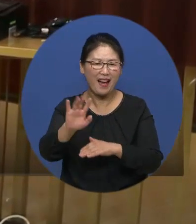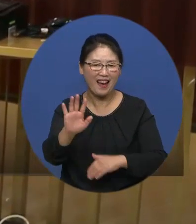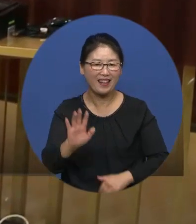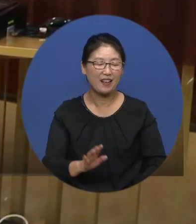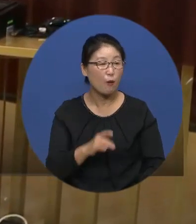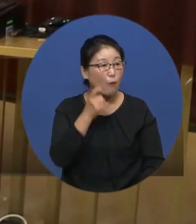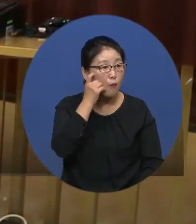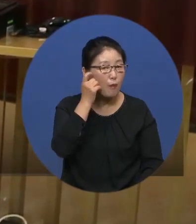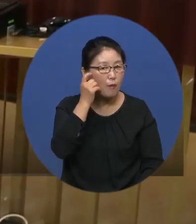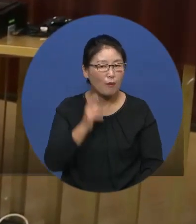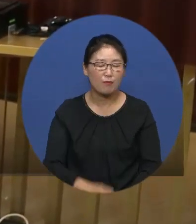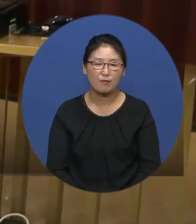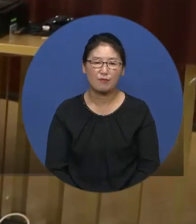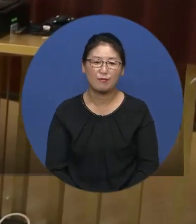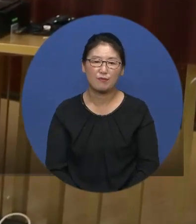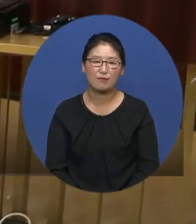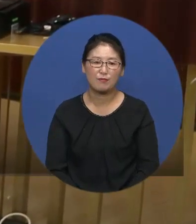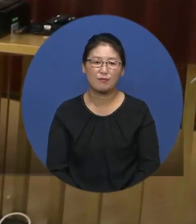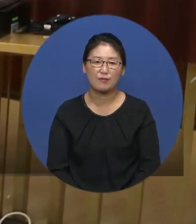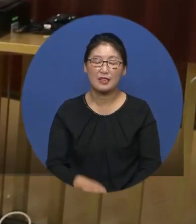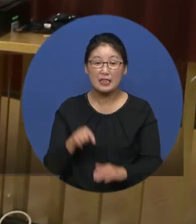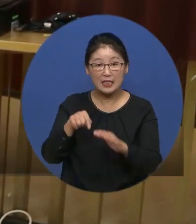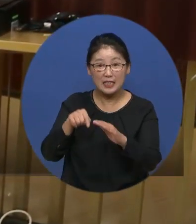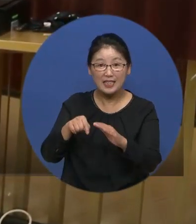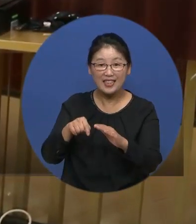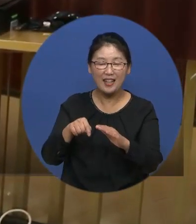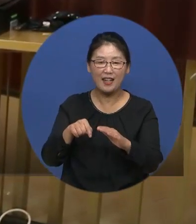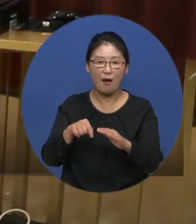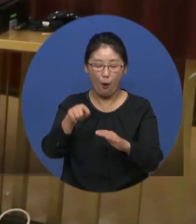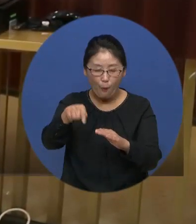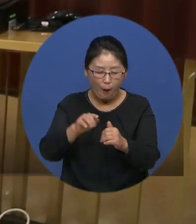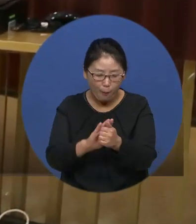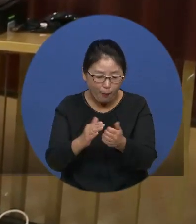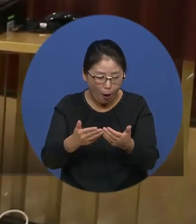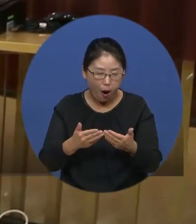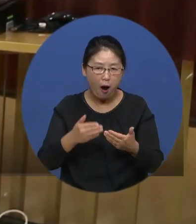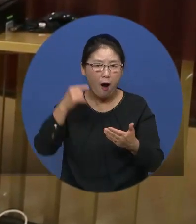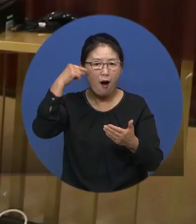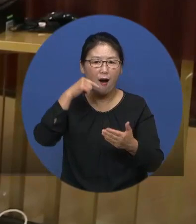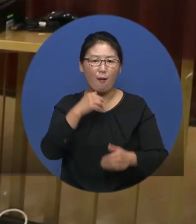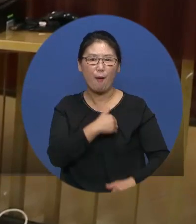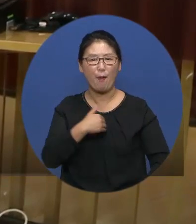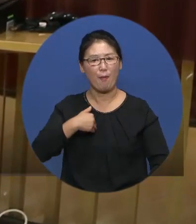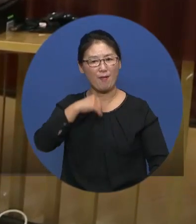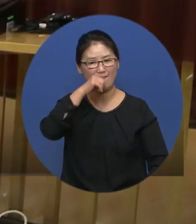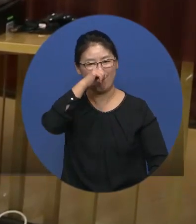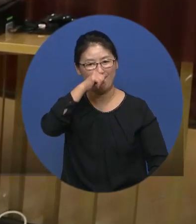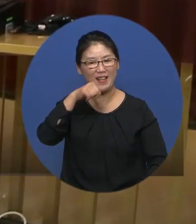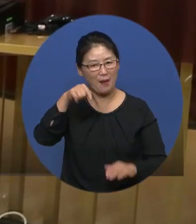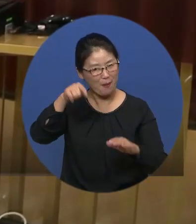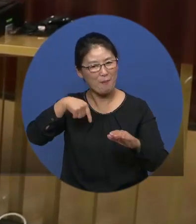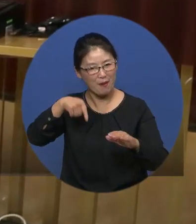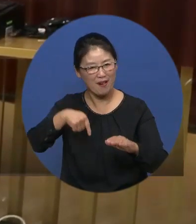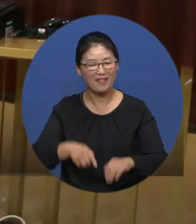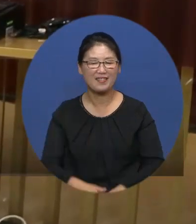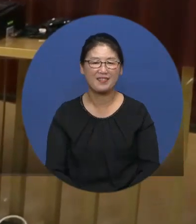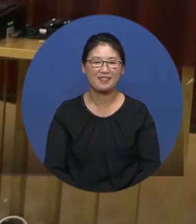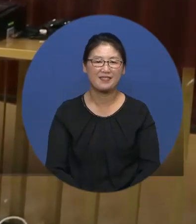왜죠? 그냥 여기 만족도도 높아서 그냥 여기만 이용하고 있어요.